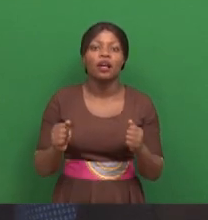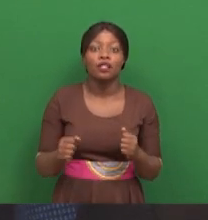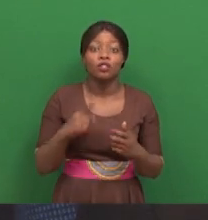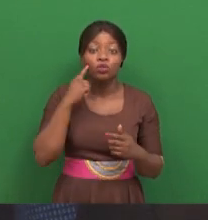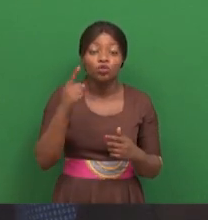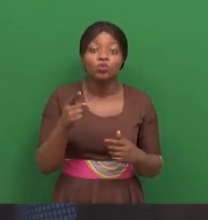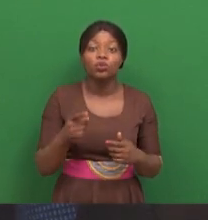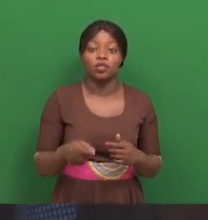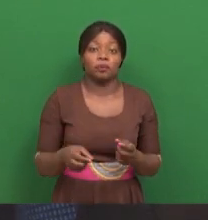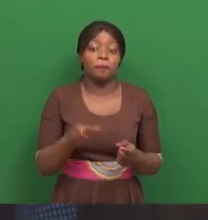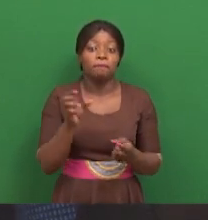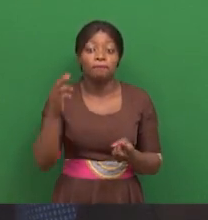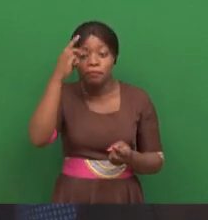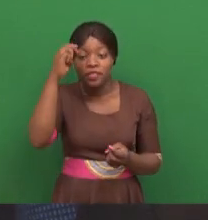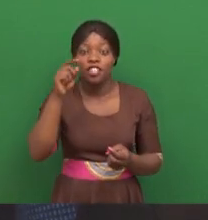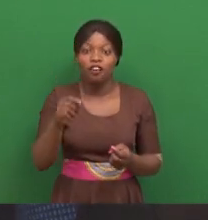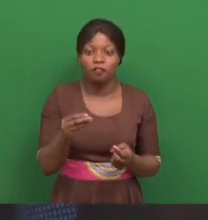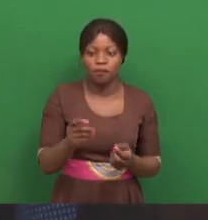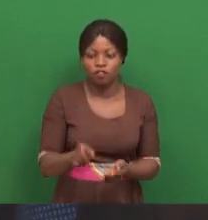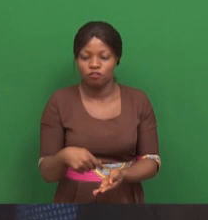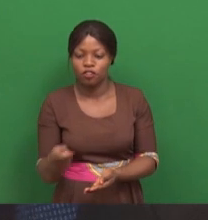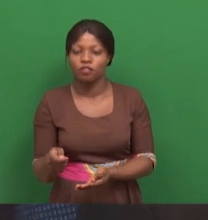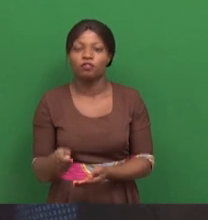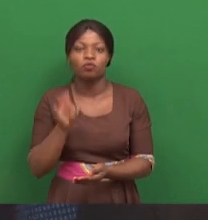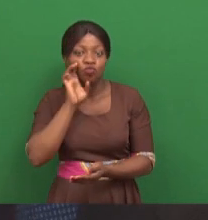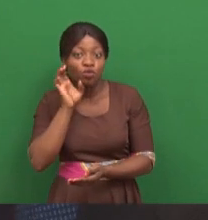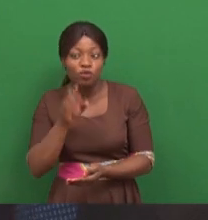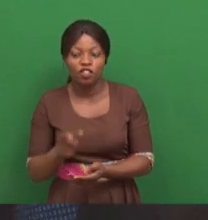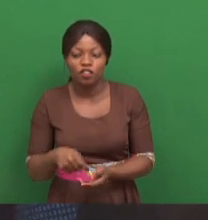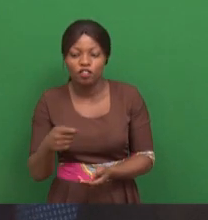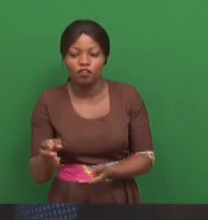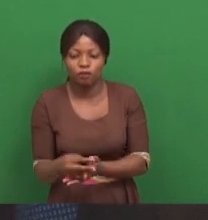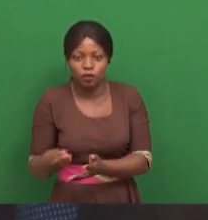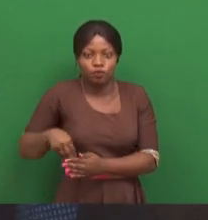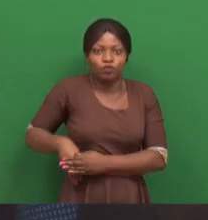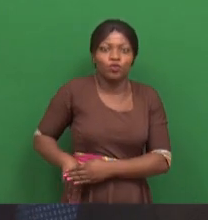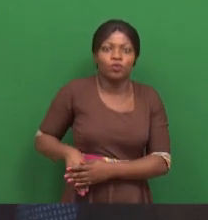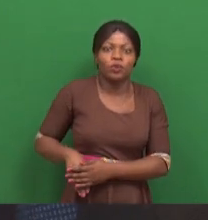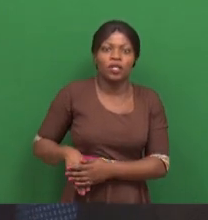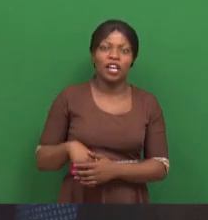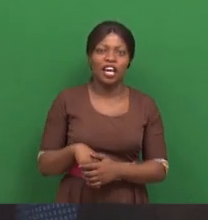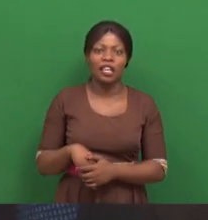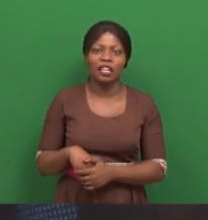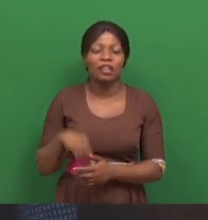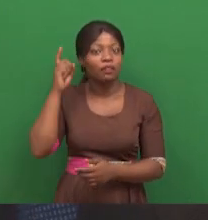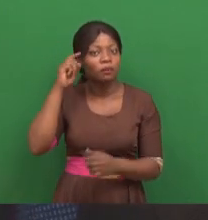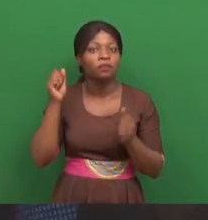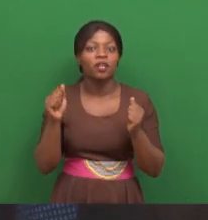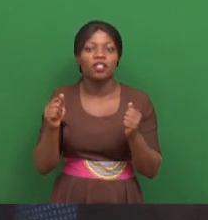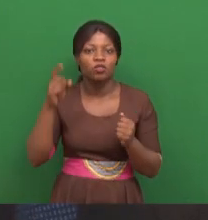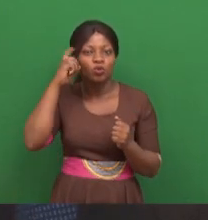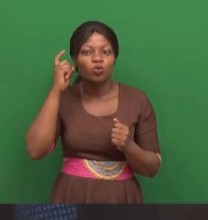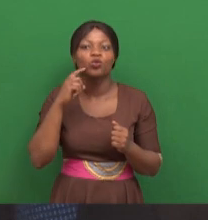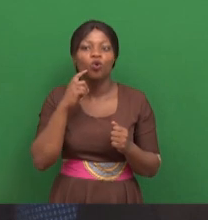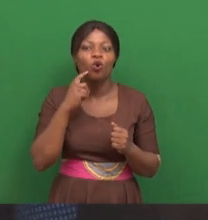mari dzavari kuwanisa vachipiwa nevakomana vemakombi dzinonzi pa week kana iri kombi yekwanhingi kana tongoti ndeye kwa Mai Chisamba kumakambani kwa Mai